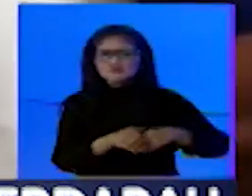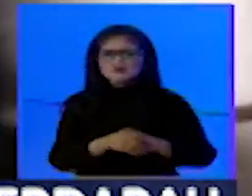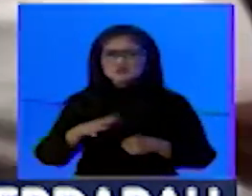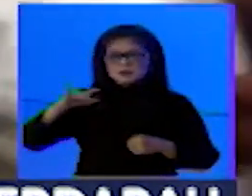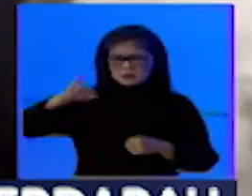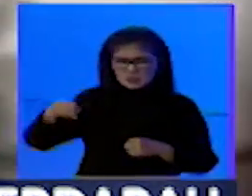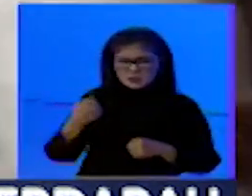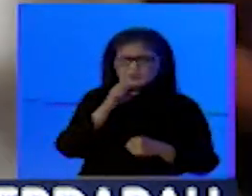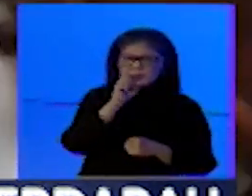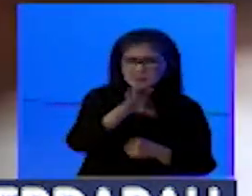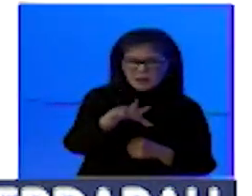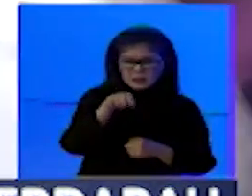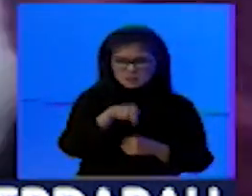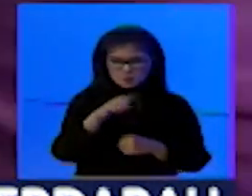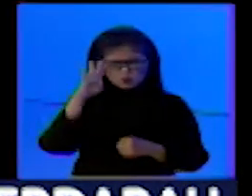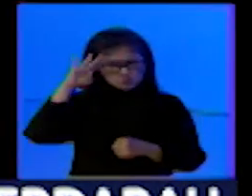demam berdarah.